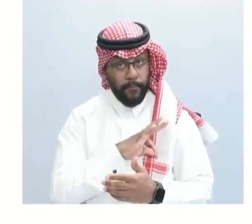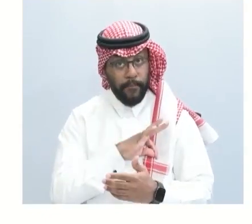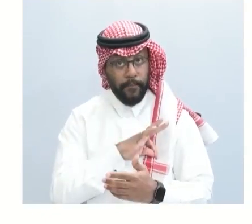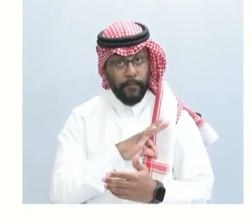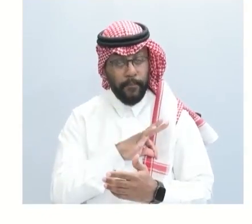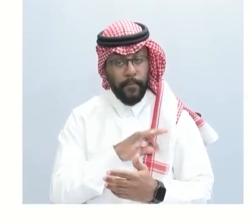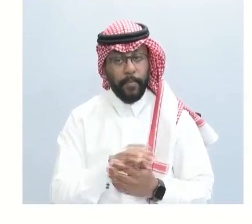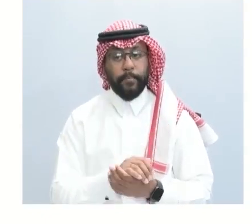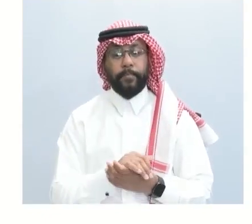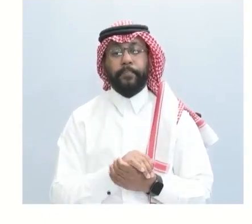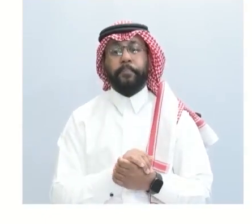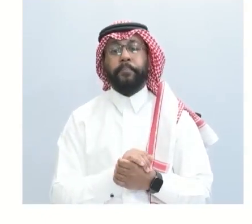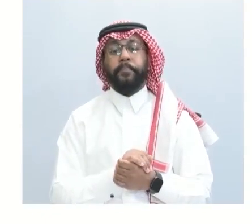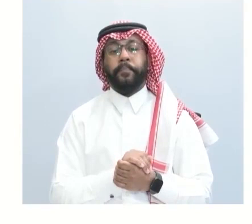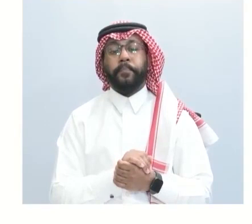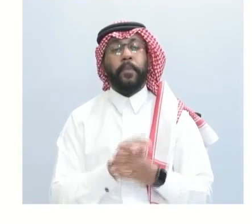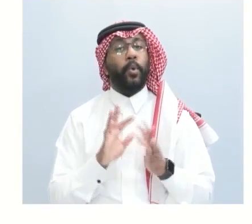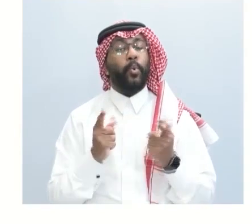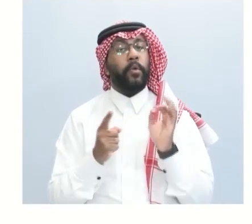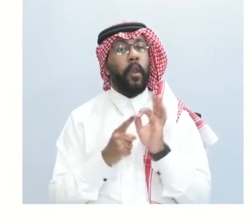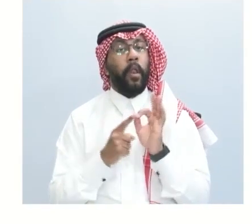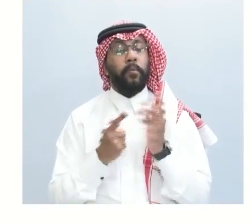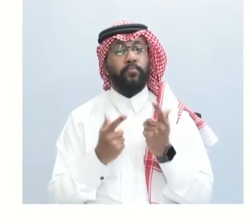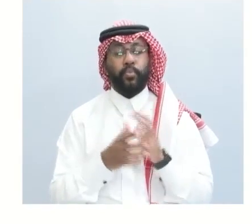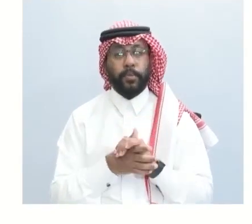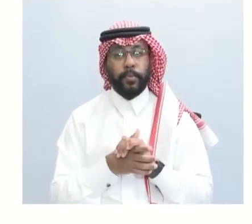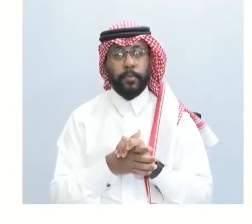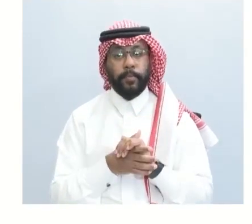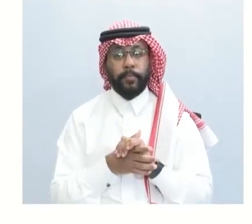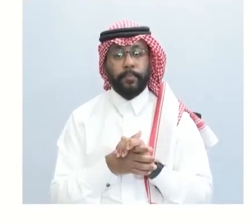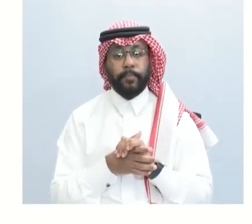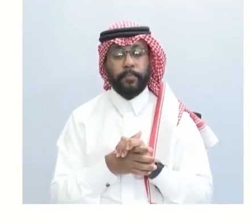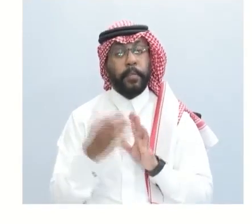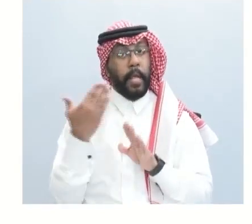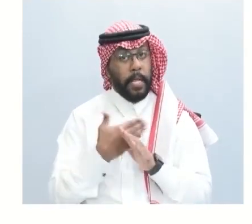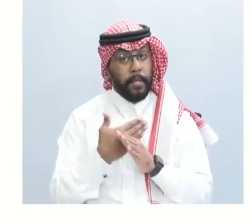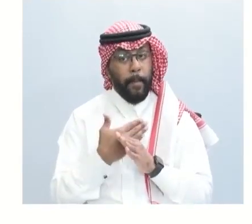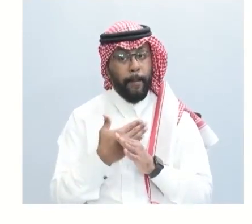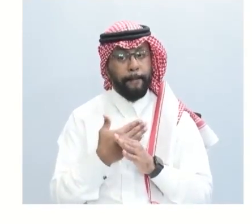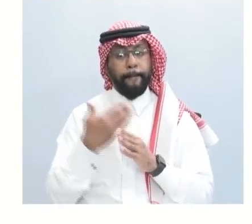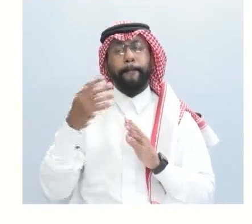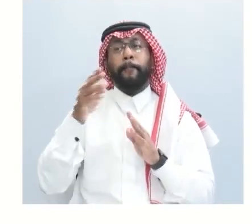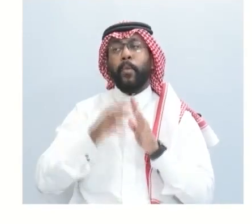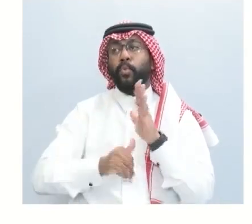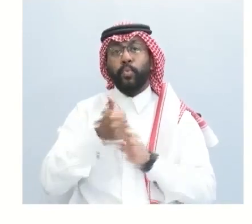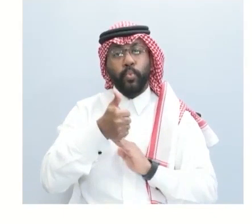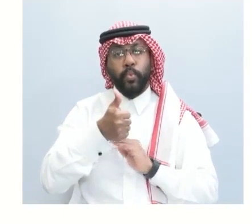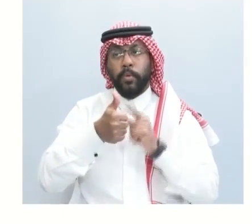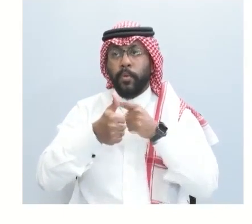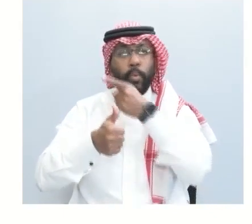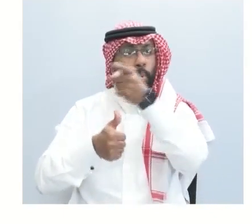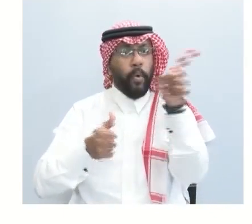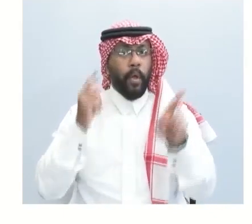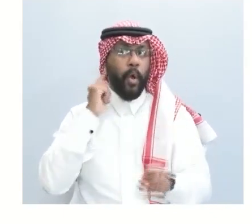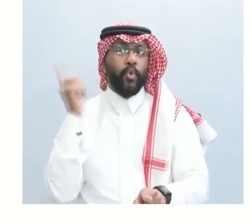النفع جميل ما هي هنا اهم الاسباب التي تجعل خطبه الجمعه في الحرمين الشريفين